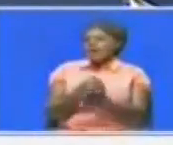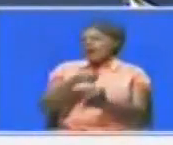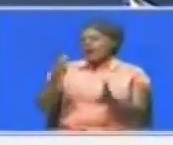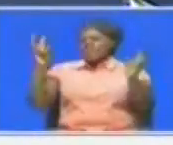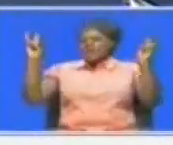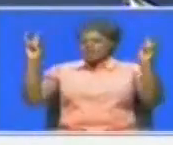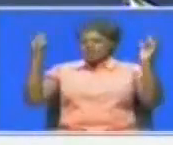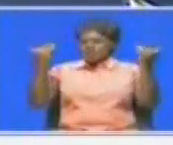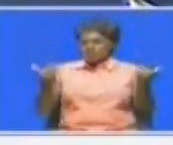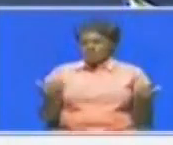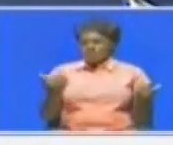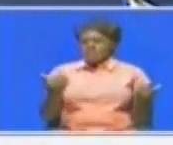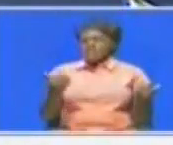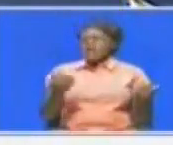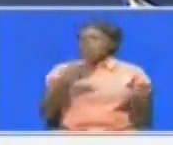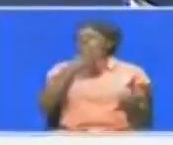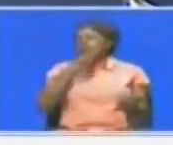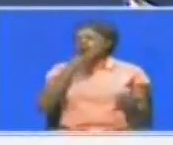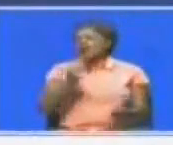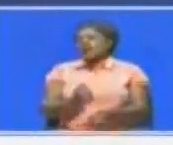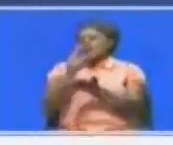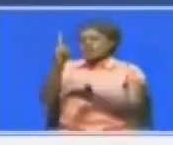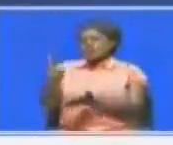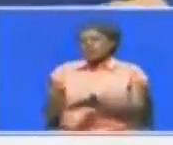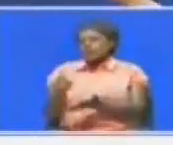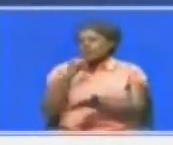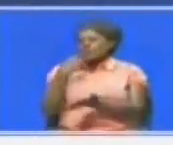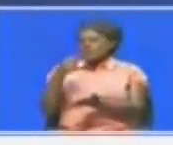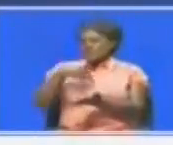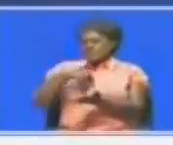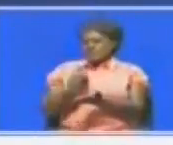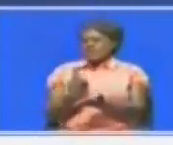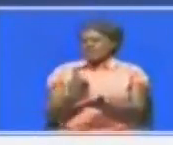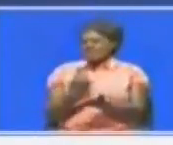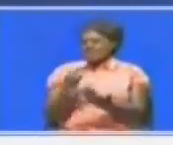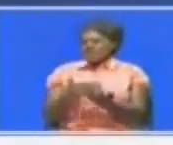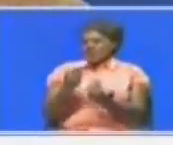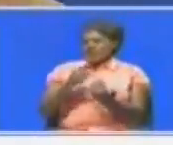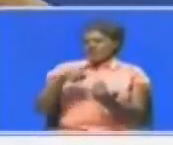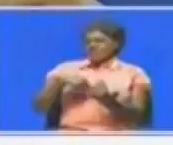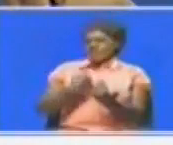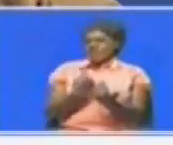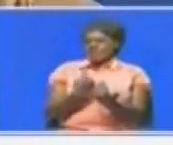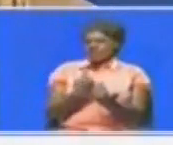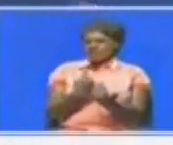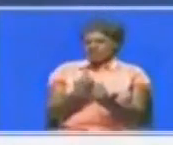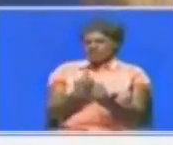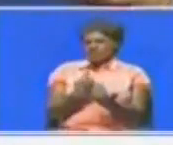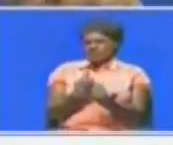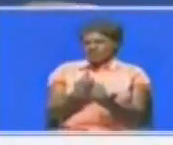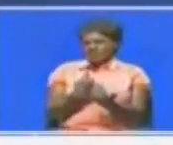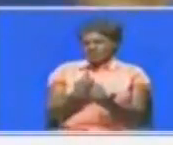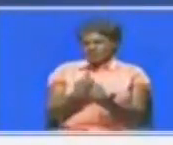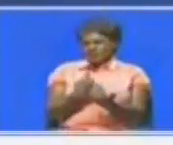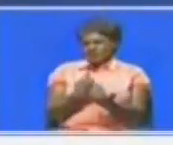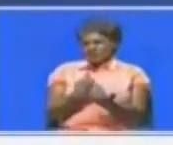mengine yanahitaji uwe na mume ya kusimamia. Kwa hivyo usiseme eti mimi naweza kujiwezesha lakini bora nipate mtu wa kunirudisha siku moja ama mara moja